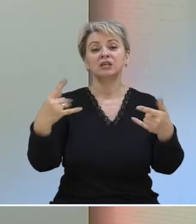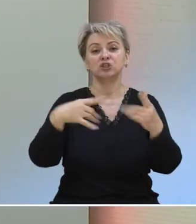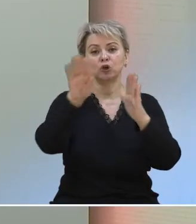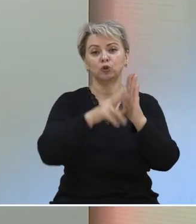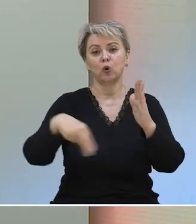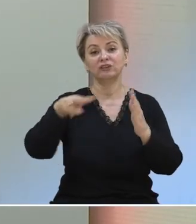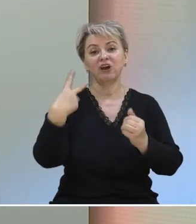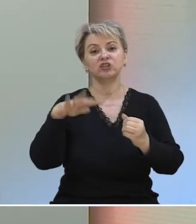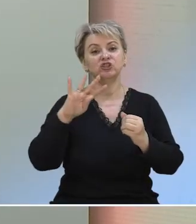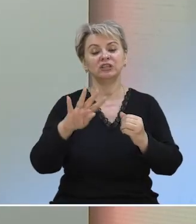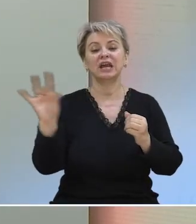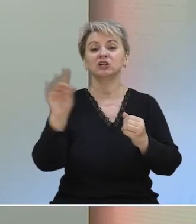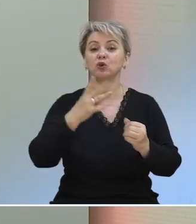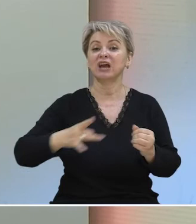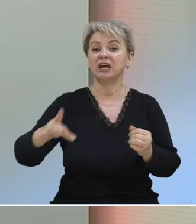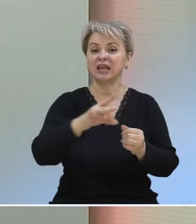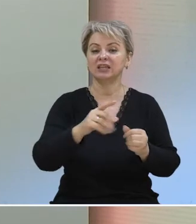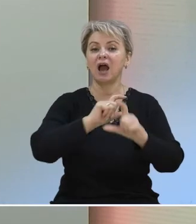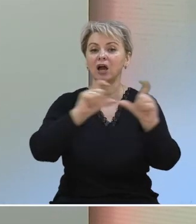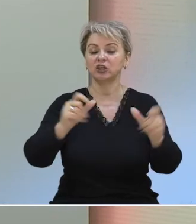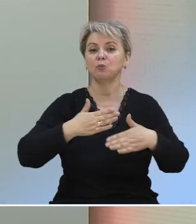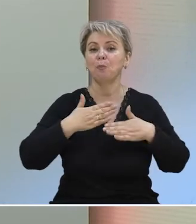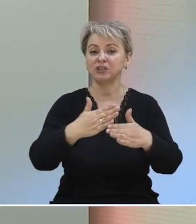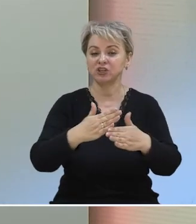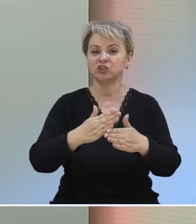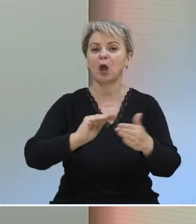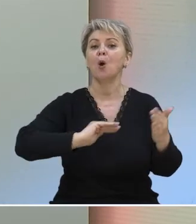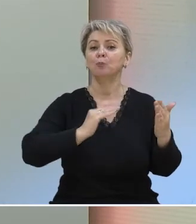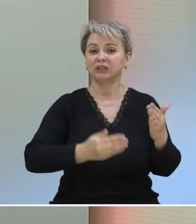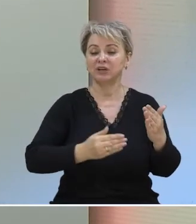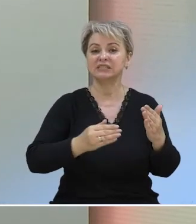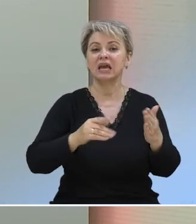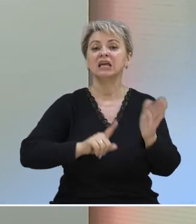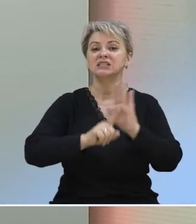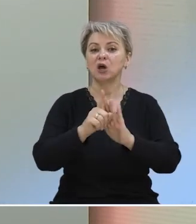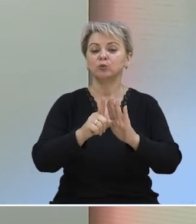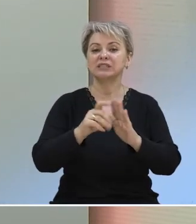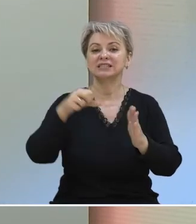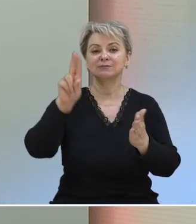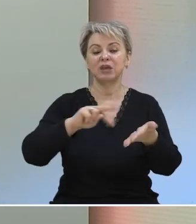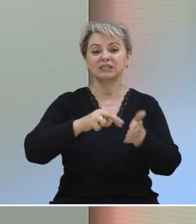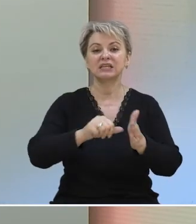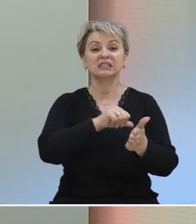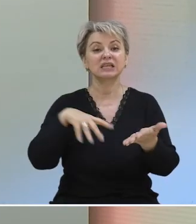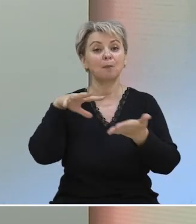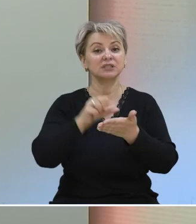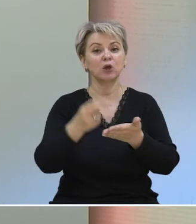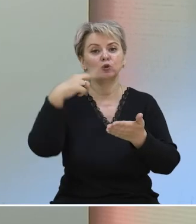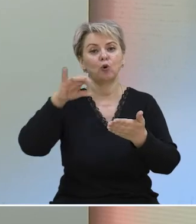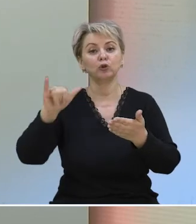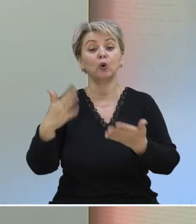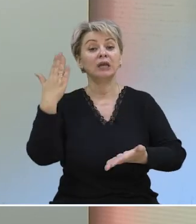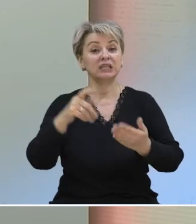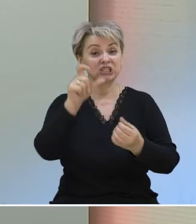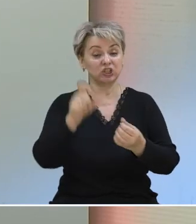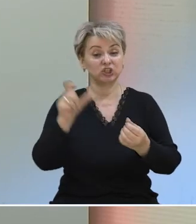продолжаются. Телекомпания «Дон-24» и Ростовское региональное агентство поддержки предпринимательства запускают спецпроект «Самозанятые